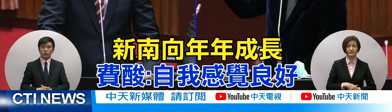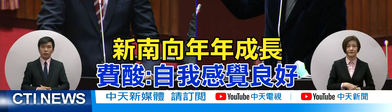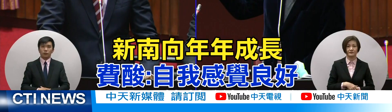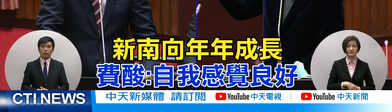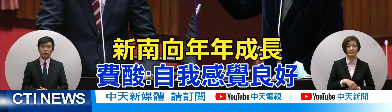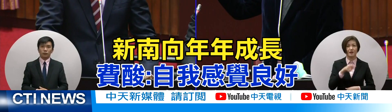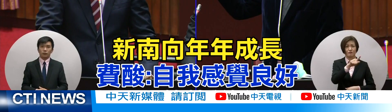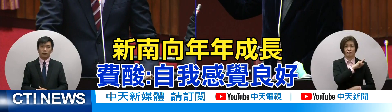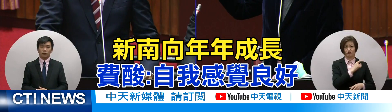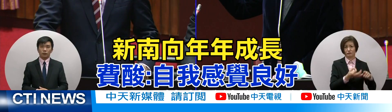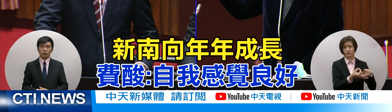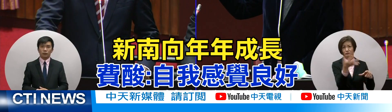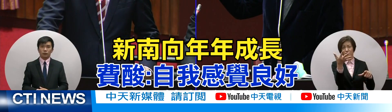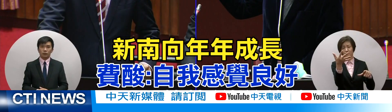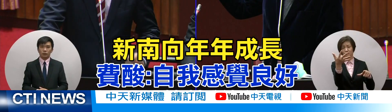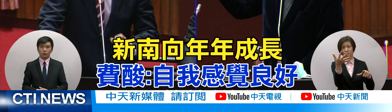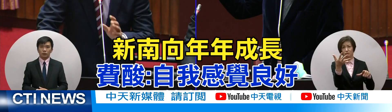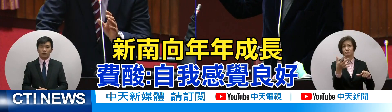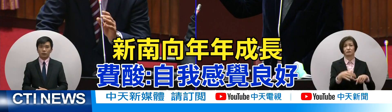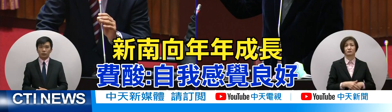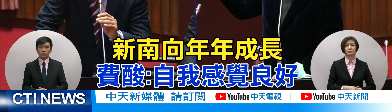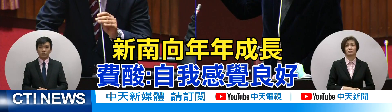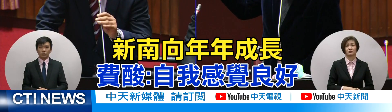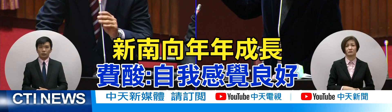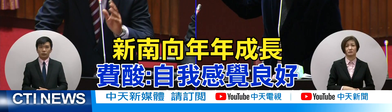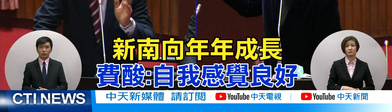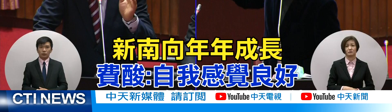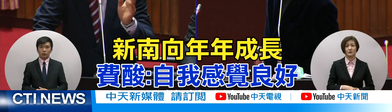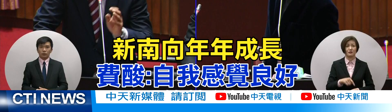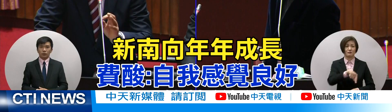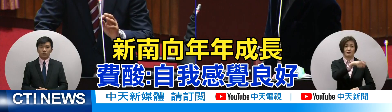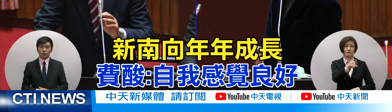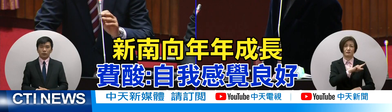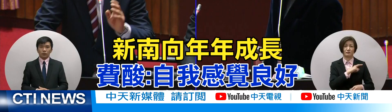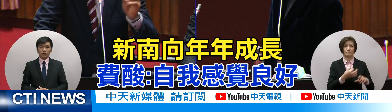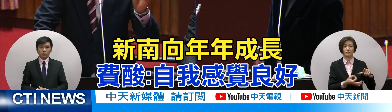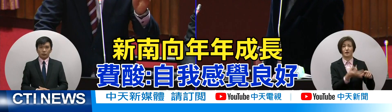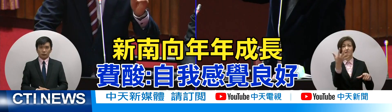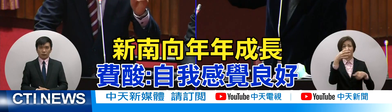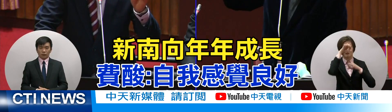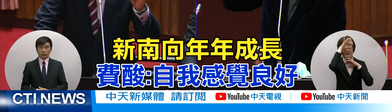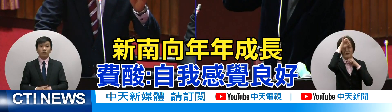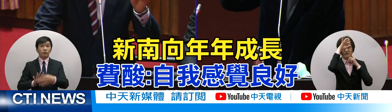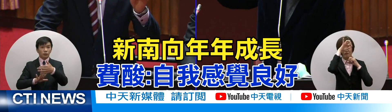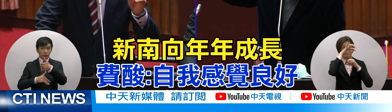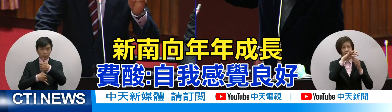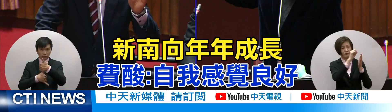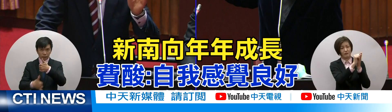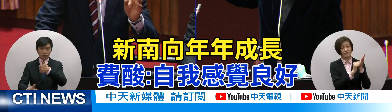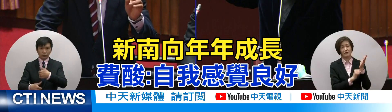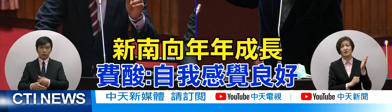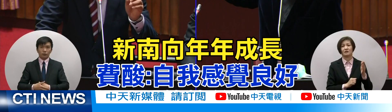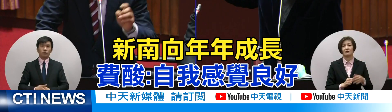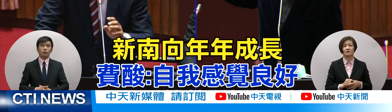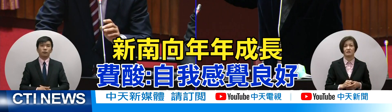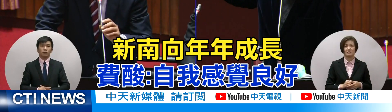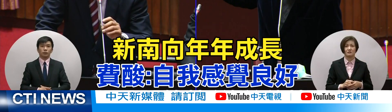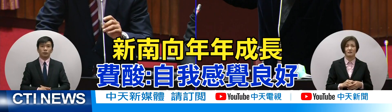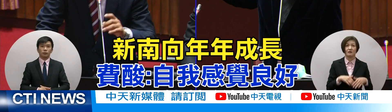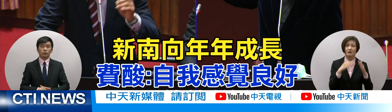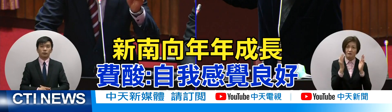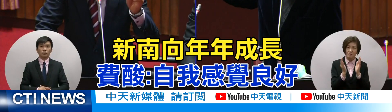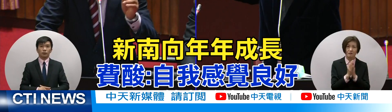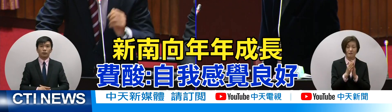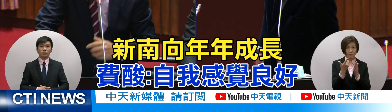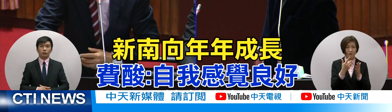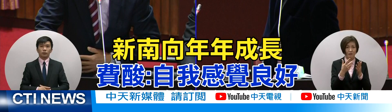们公布的数字啊， 所以 这是你们公布的凤梨。你刚才讲凤梨，别的水果我没有，我没把它摘录。 我